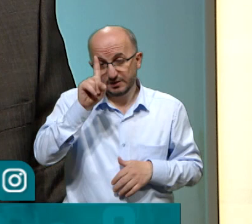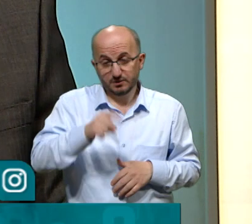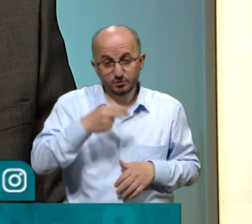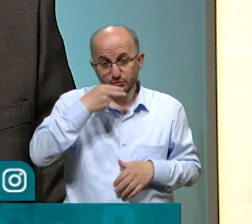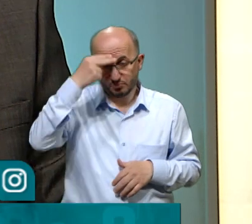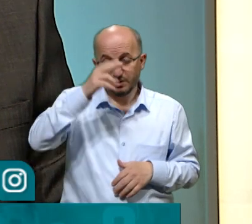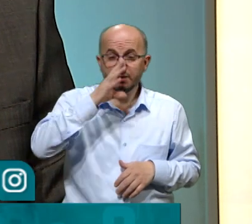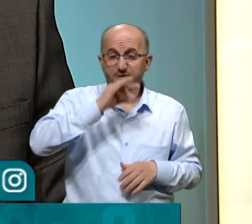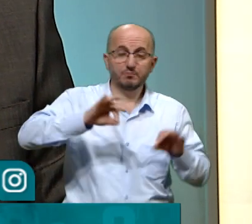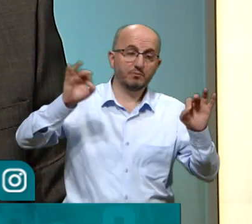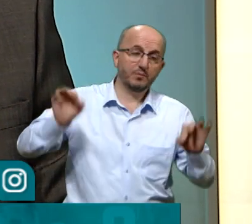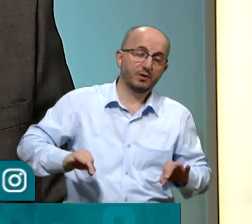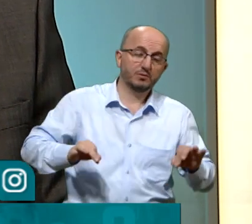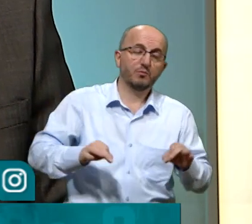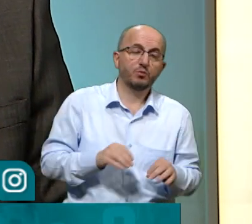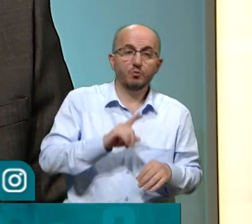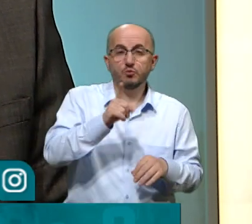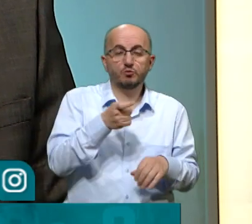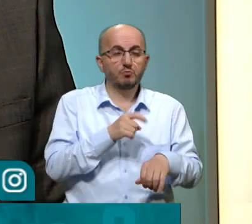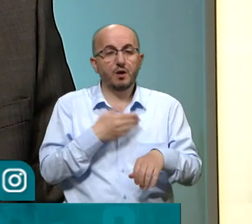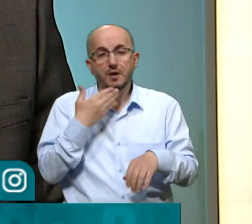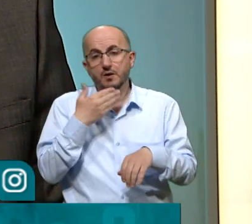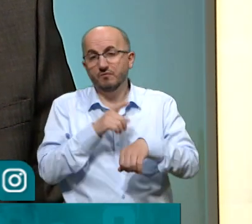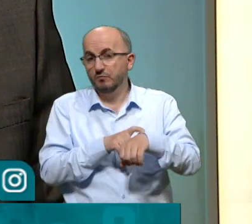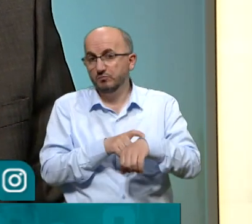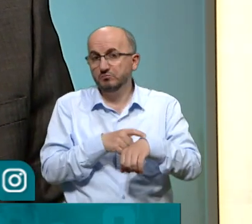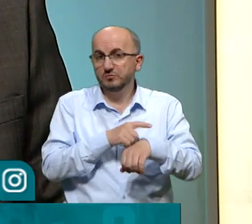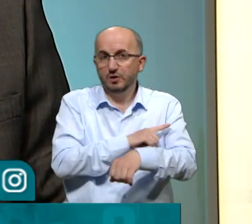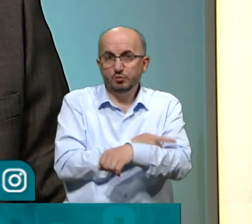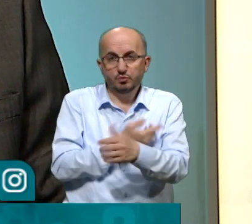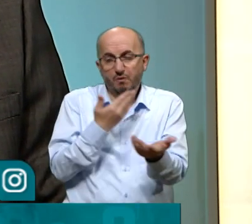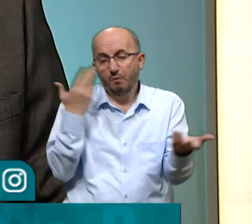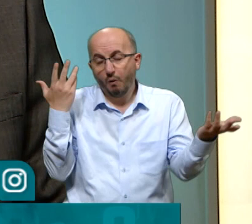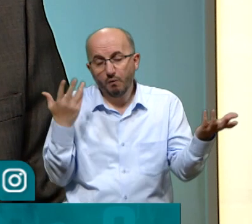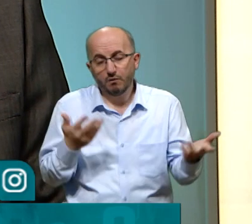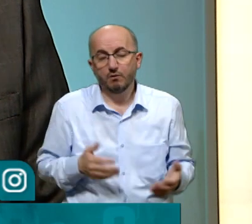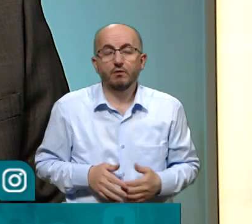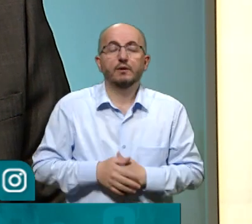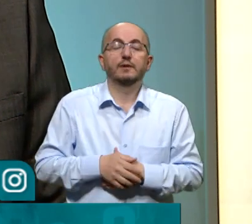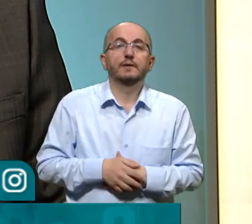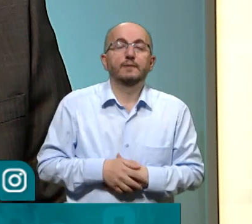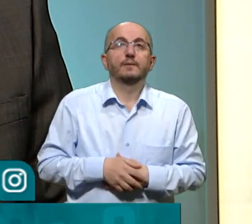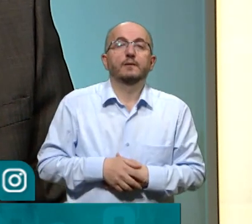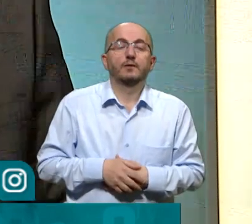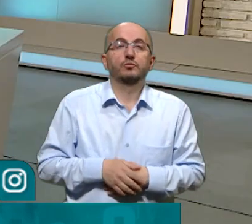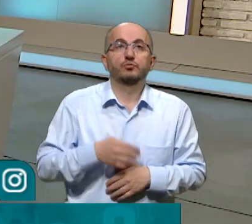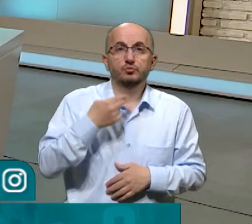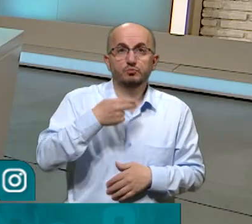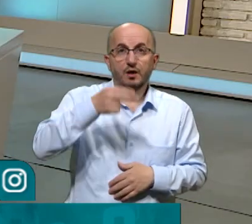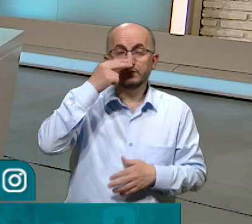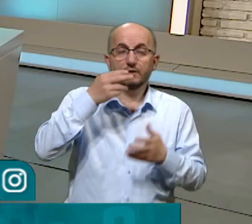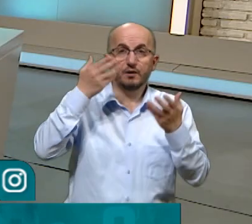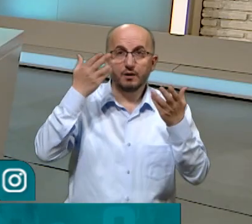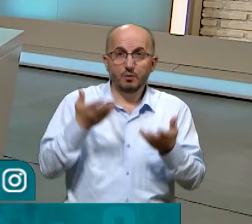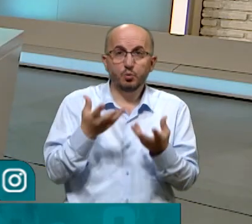cumaya kim varsa bunu tespit etme imkanı var mı Yok o zaman bunu tespit etme imkanı olmadığından dolayı Cumanın